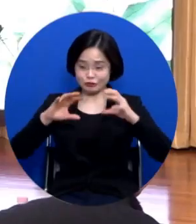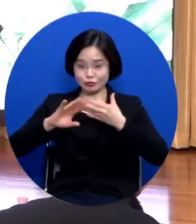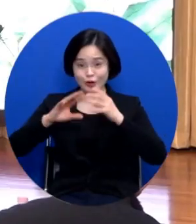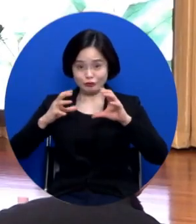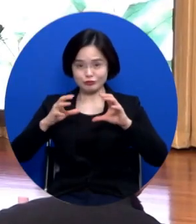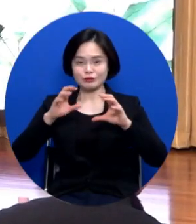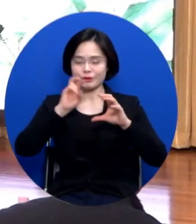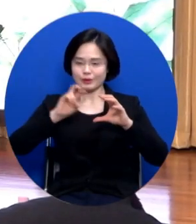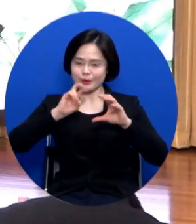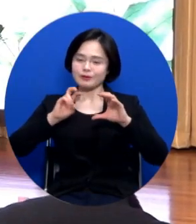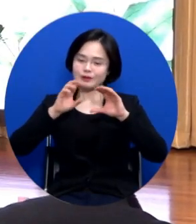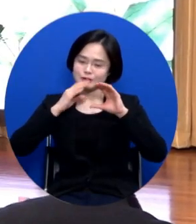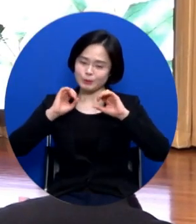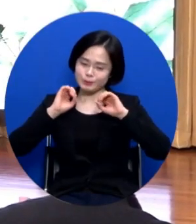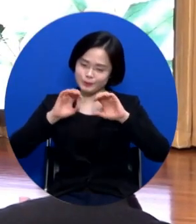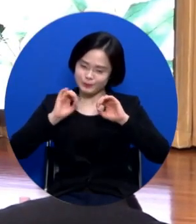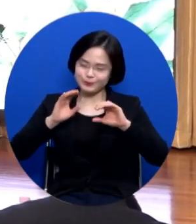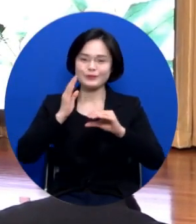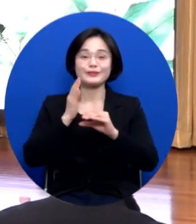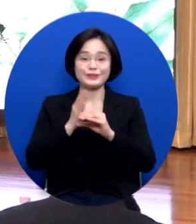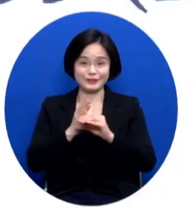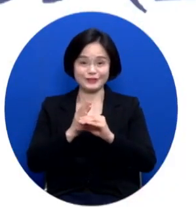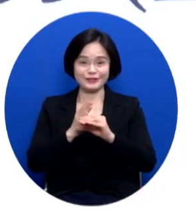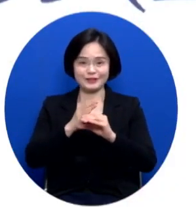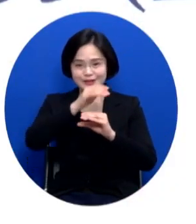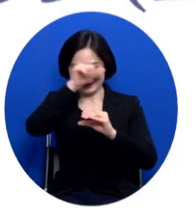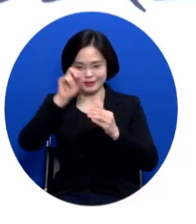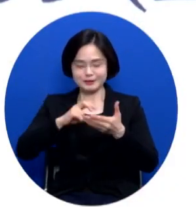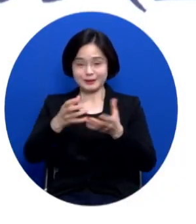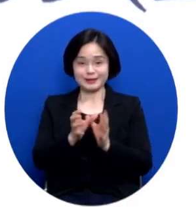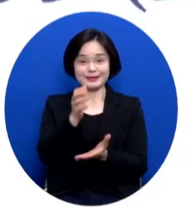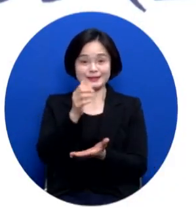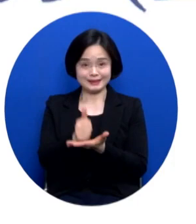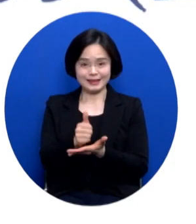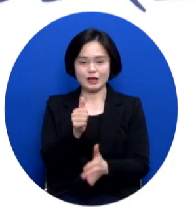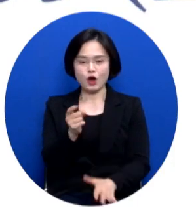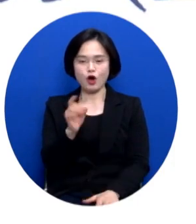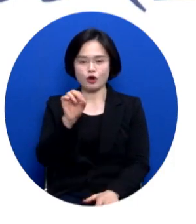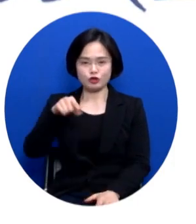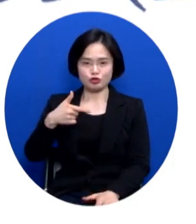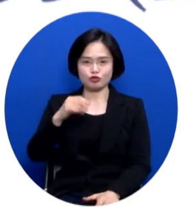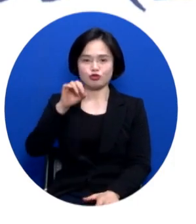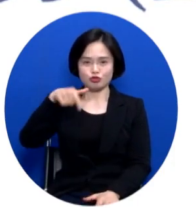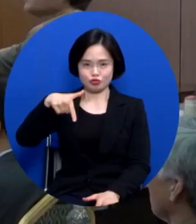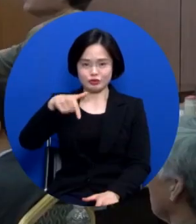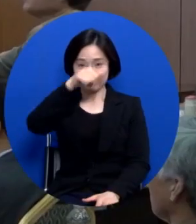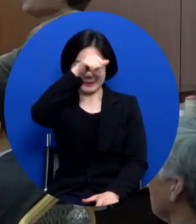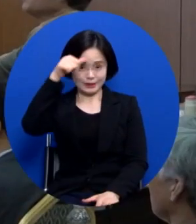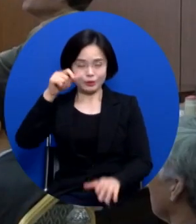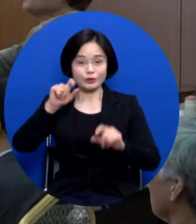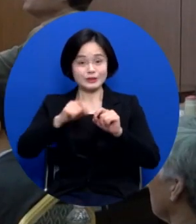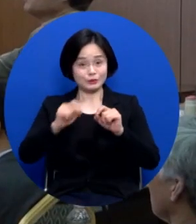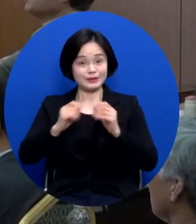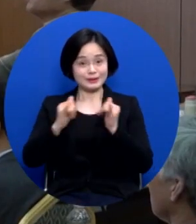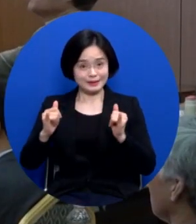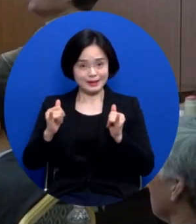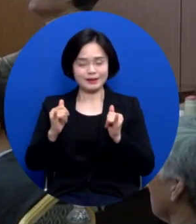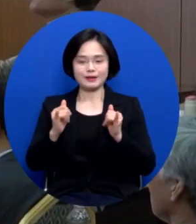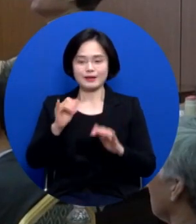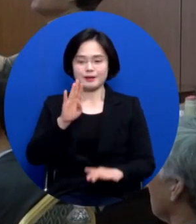있습니다. CTS 장로 합창 단장은 서문교회 한창진 장로, 지휘자는 박성일 한세대 교수가 맡고